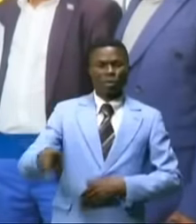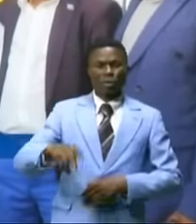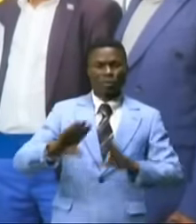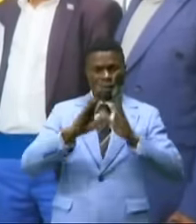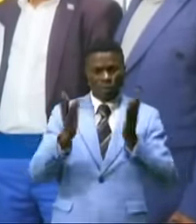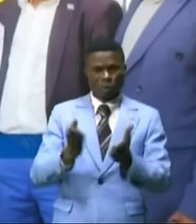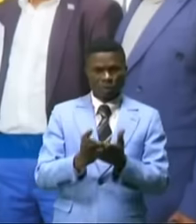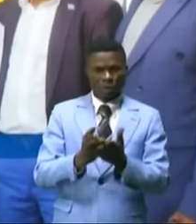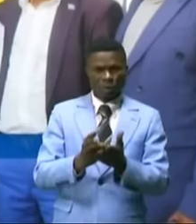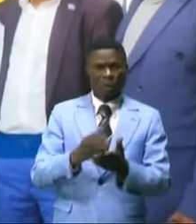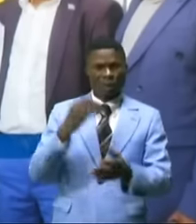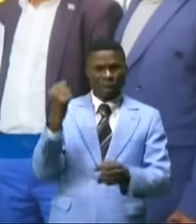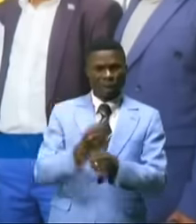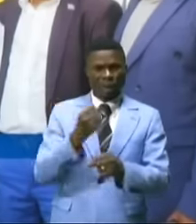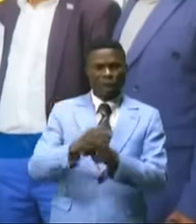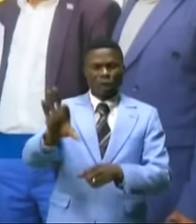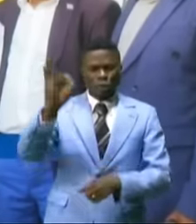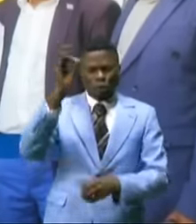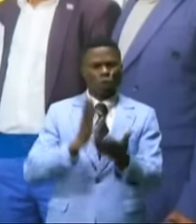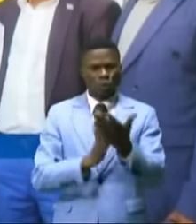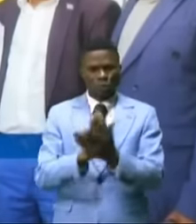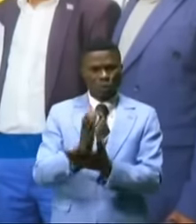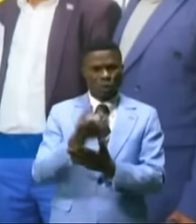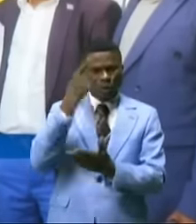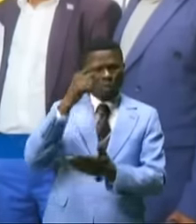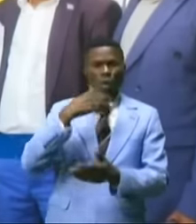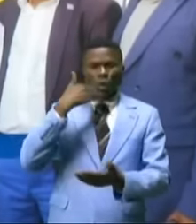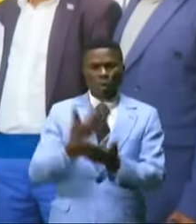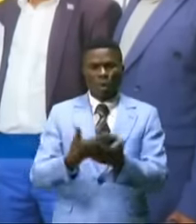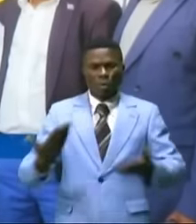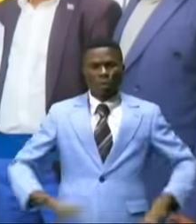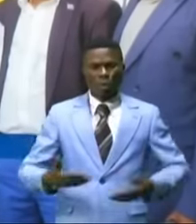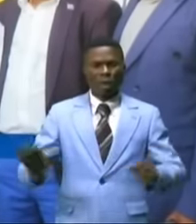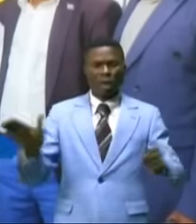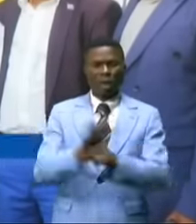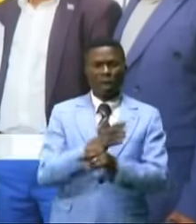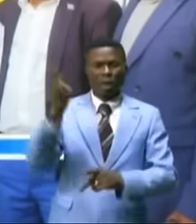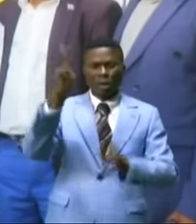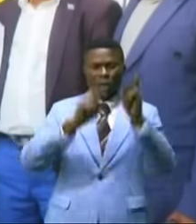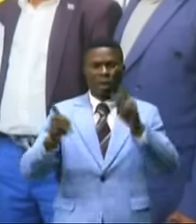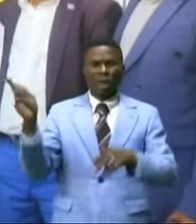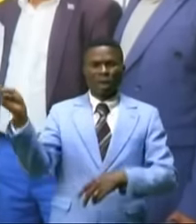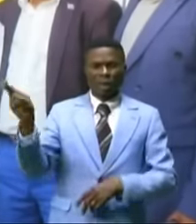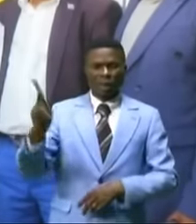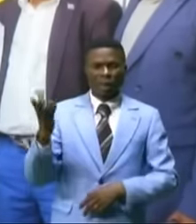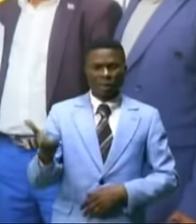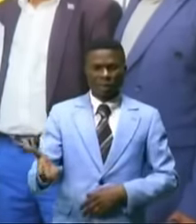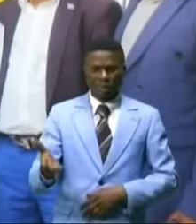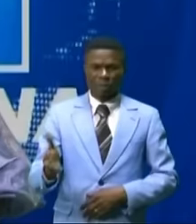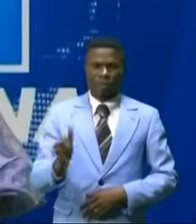de bien opérer ces choix judicieux pour le bonheur, la prospérité du peuple kassaïen.